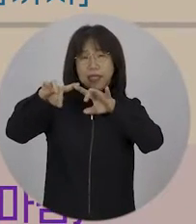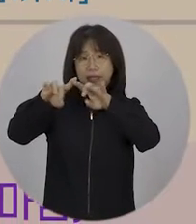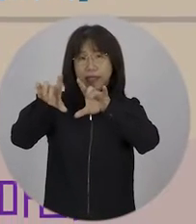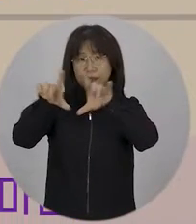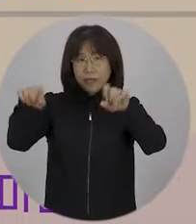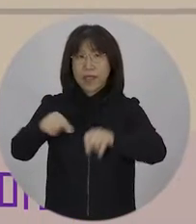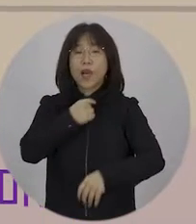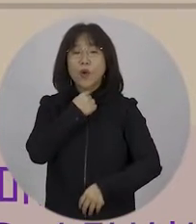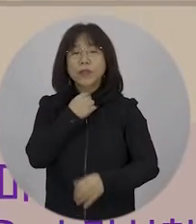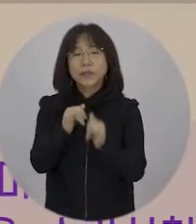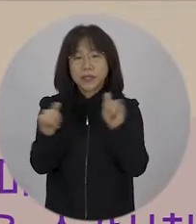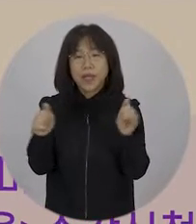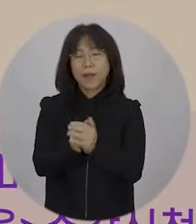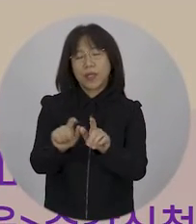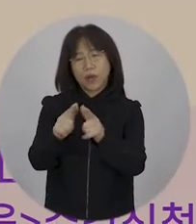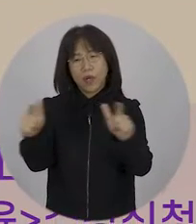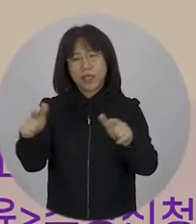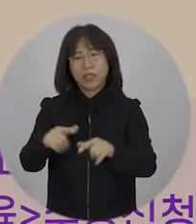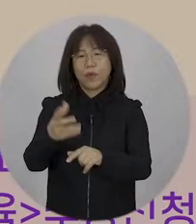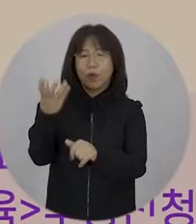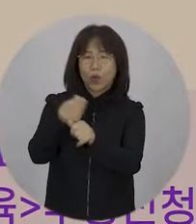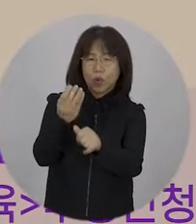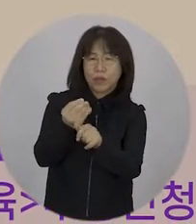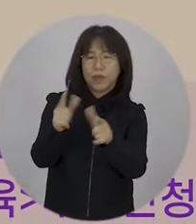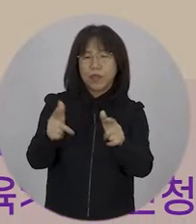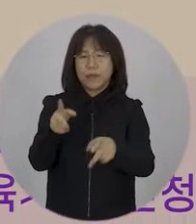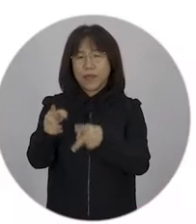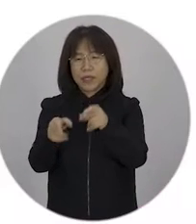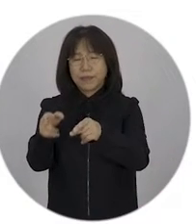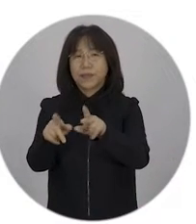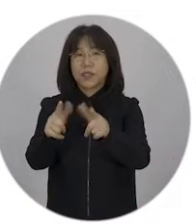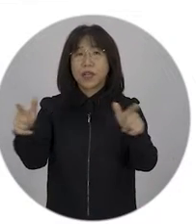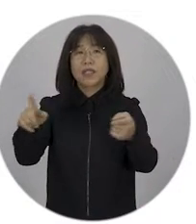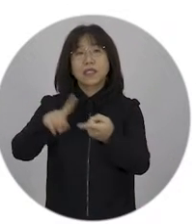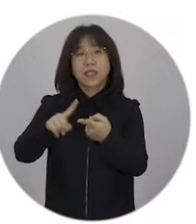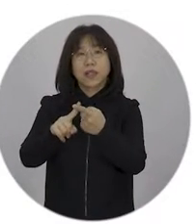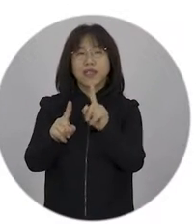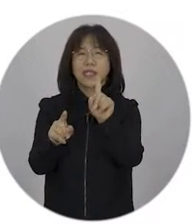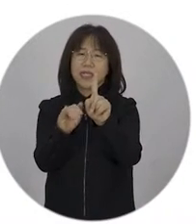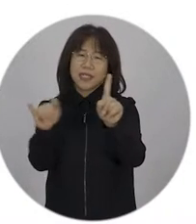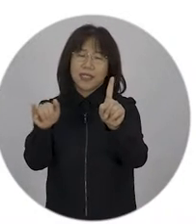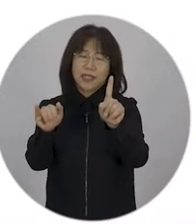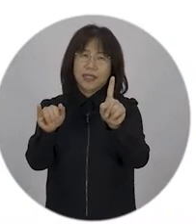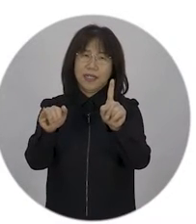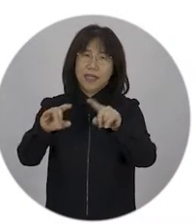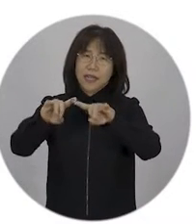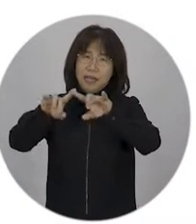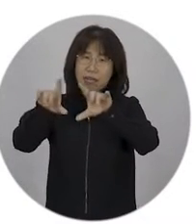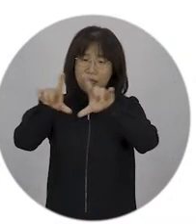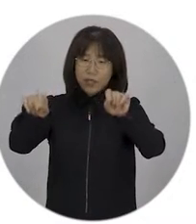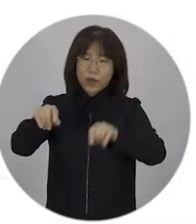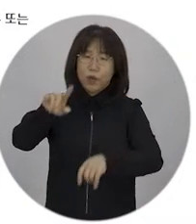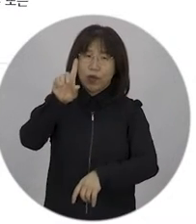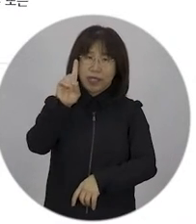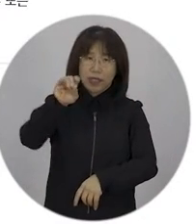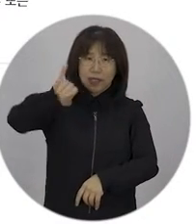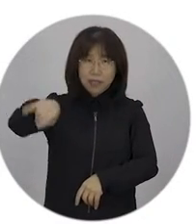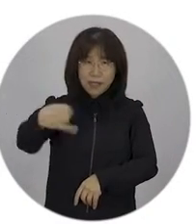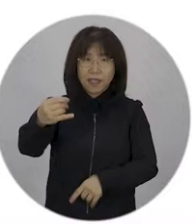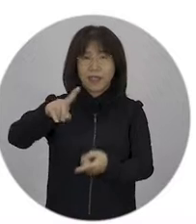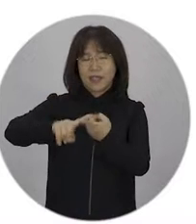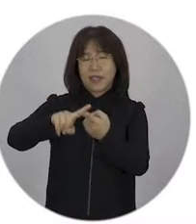위해 인터넷 라디오 기획, 대본, 녹음, 편집 등을 할 수 있는 1인 라디오 DJ를 꿈꾸며